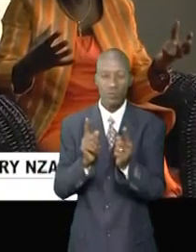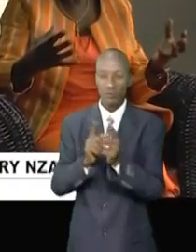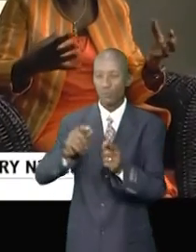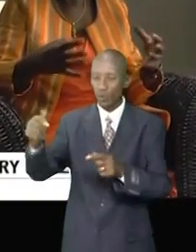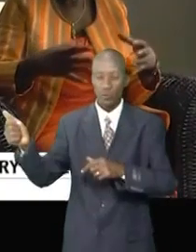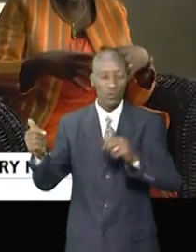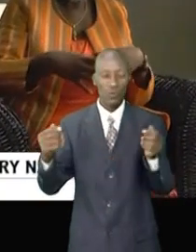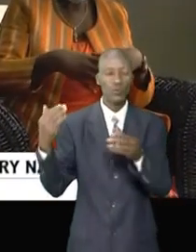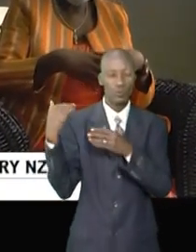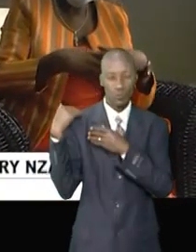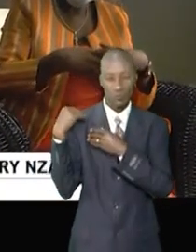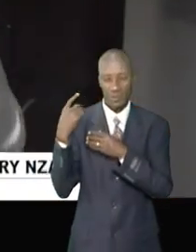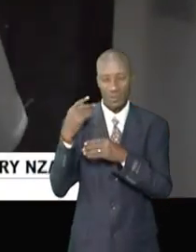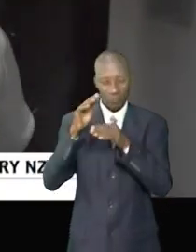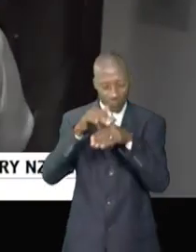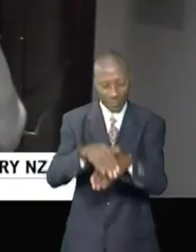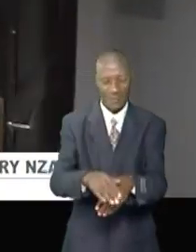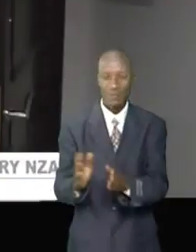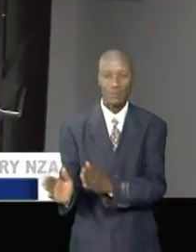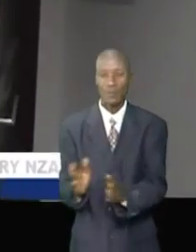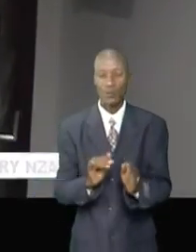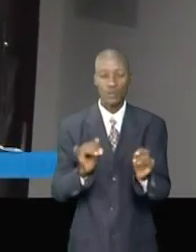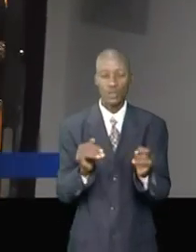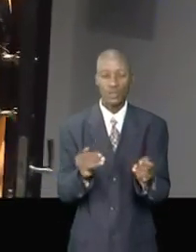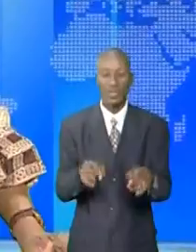ces Jeux 2022 de la Francophonie à Kinshasa.